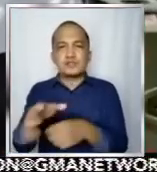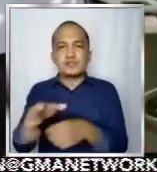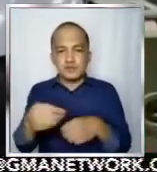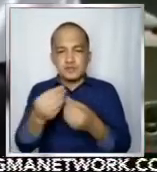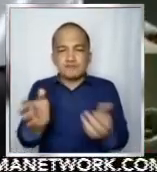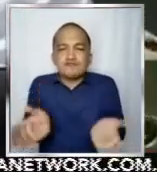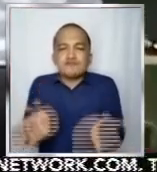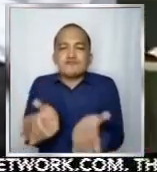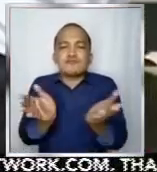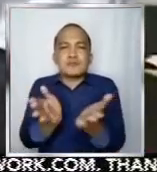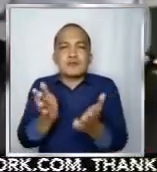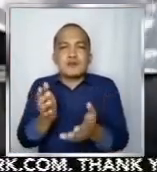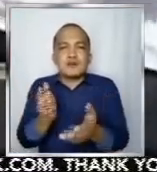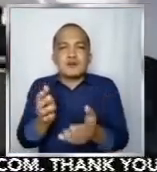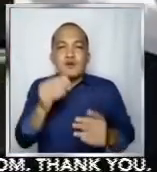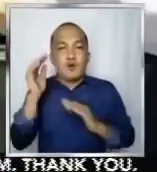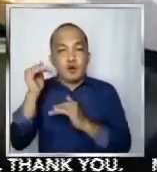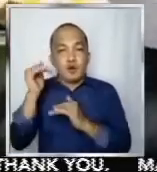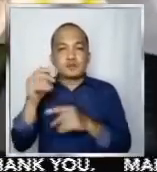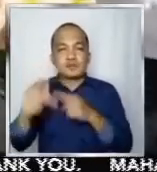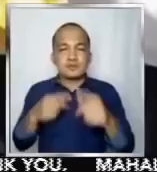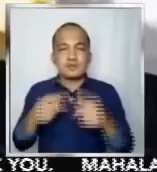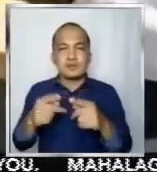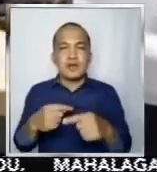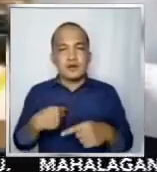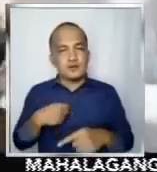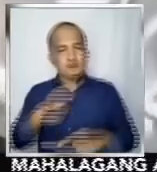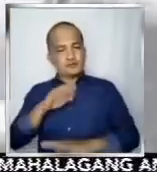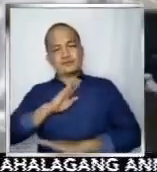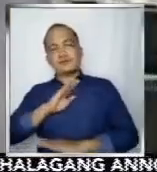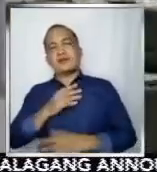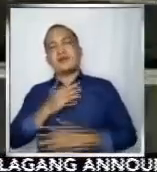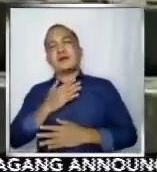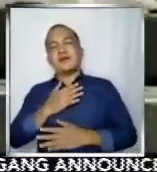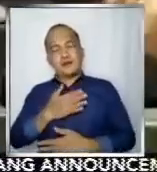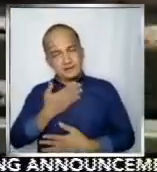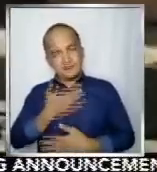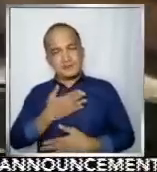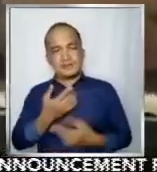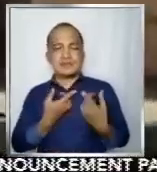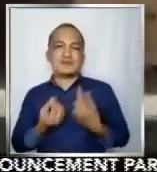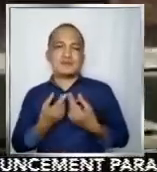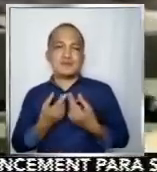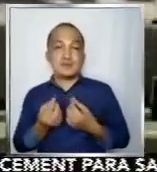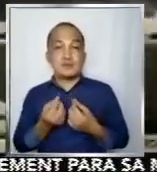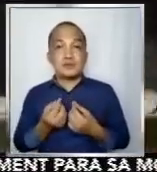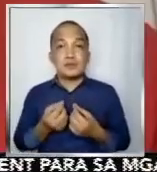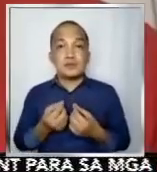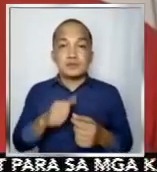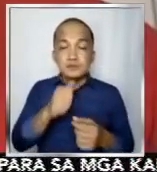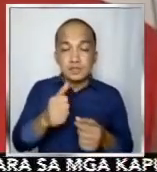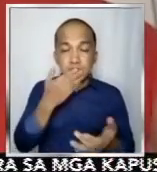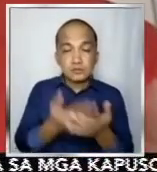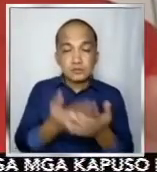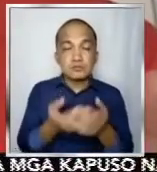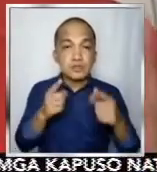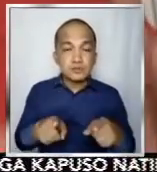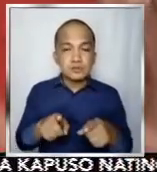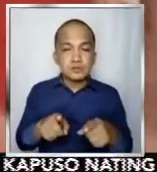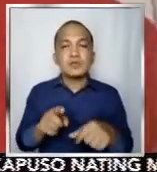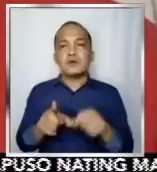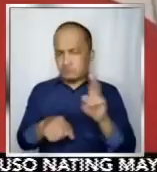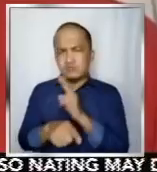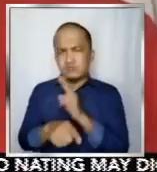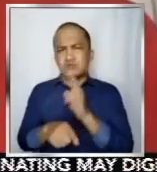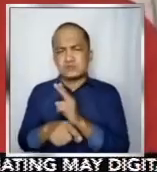So, very fulfilling yung ginagawa ko. If ano, may hindi maganda nangyayari sa iyo, you use it to turn